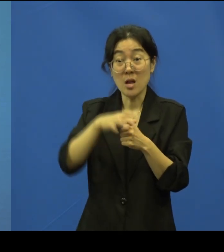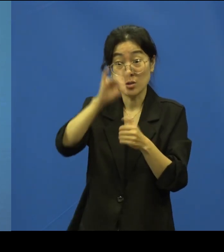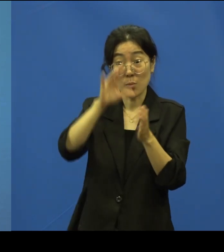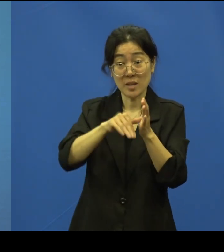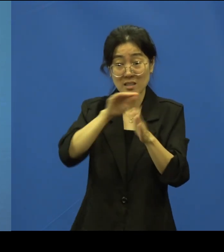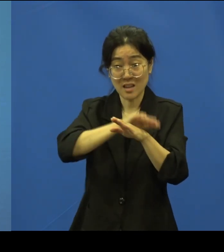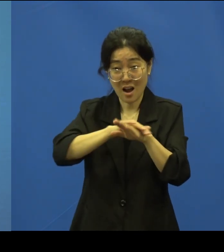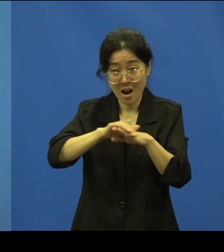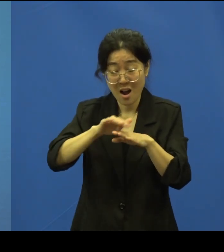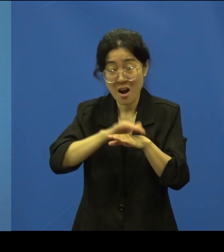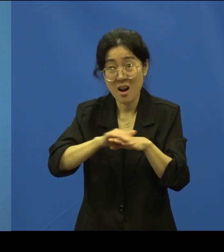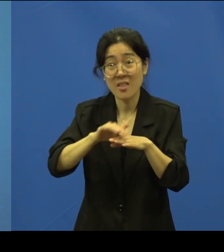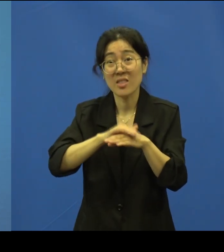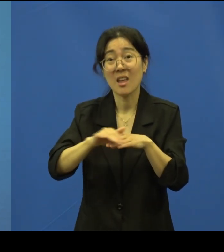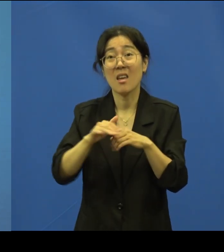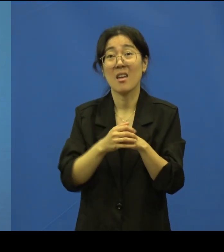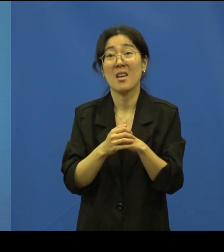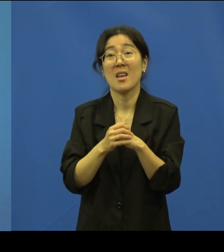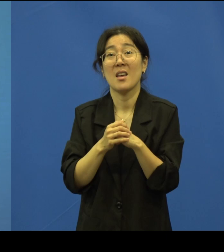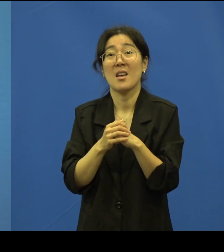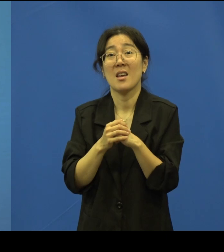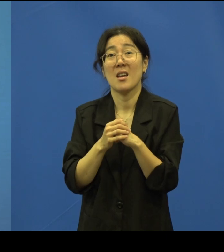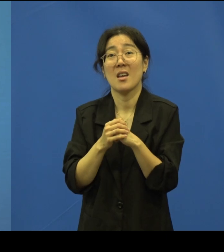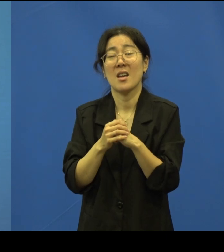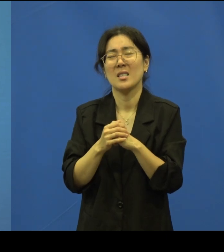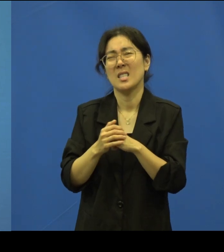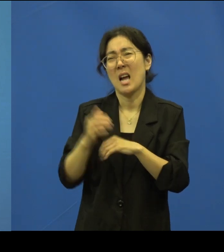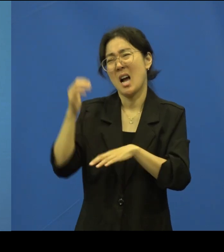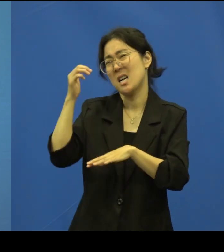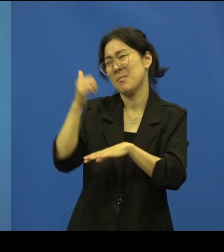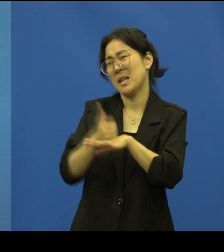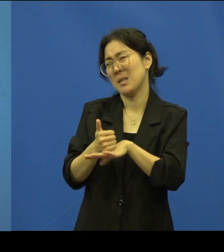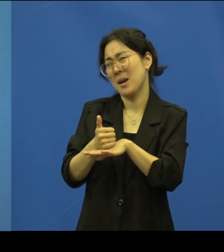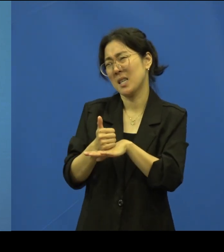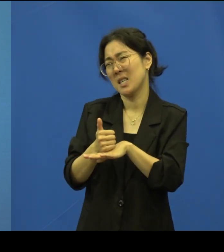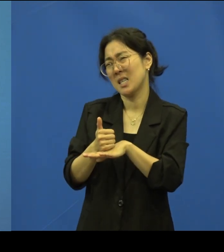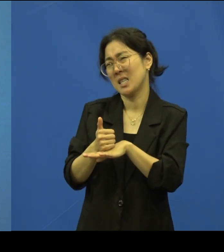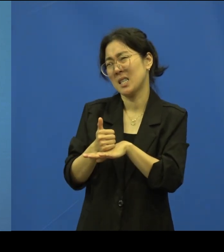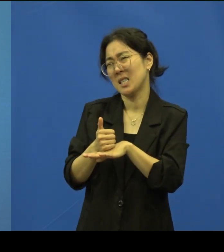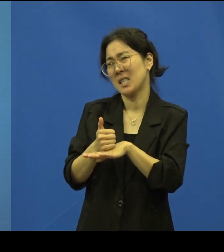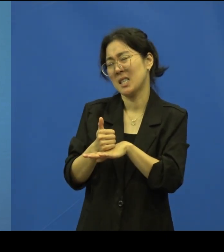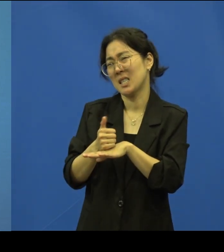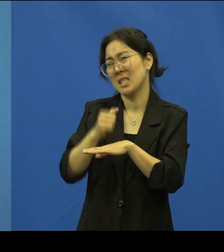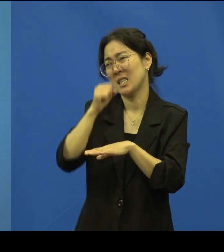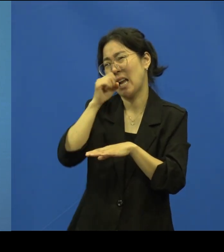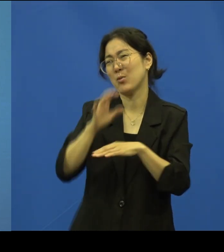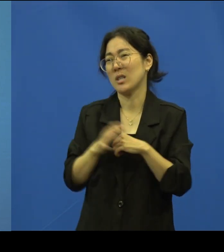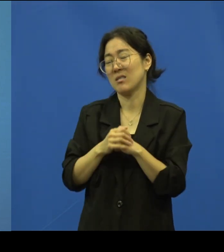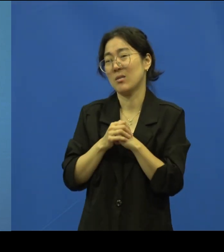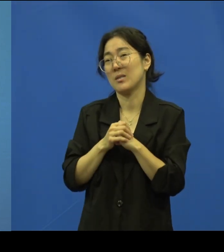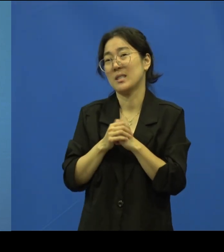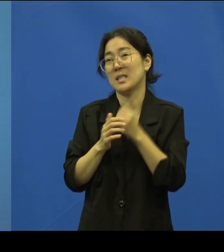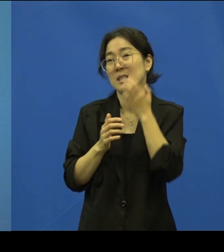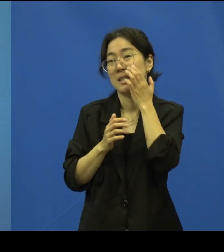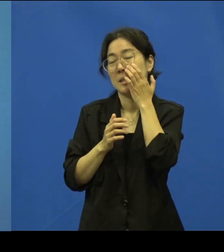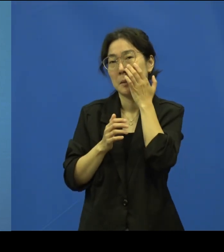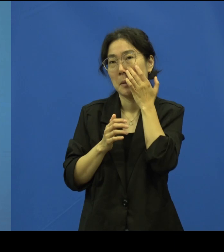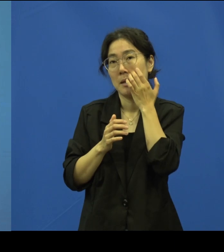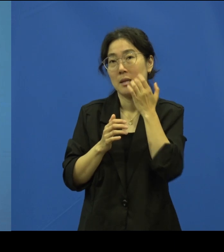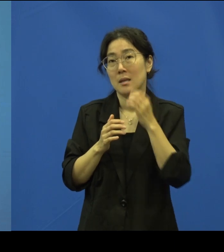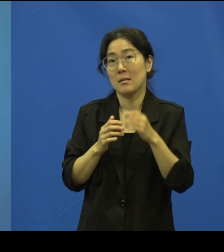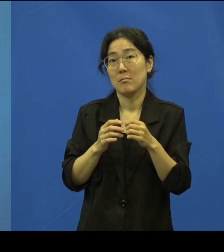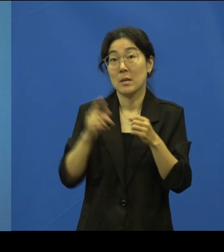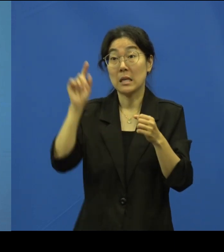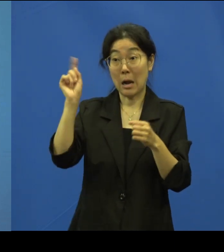없다고 했는데 그의 마지막 15년이 안 좋았어요. 근데 다윗은 밧세바의